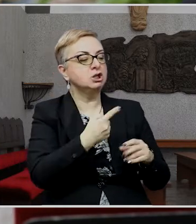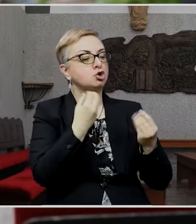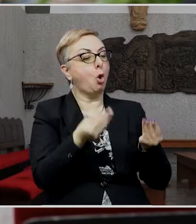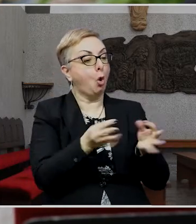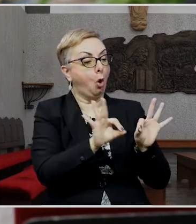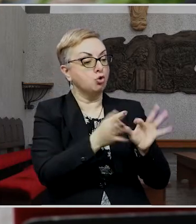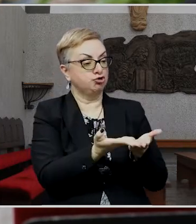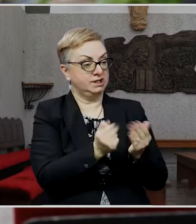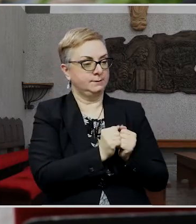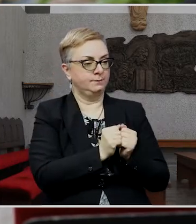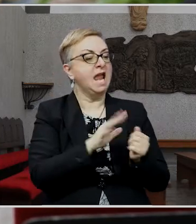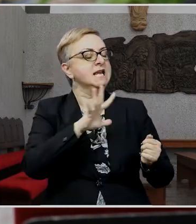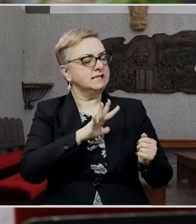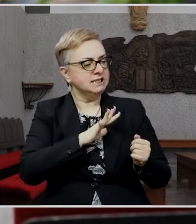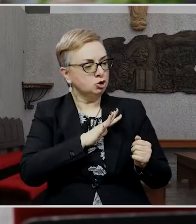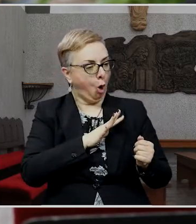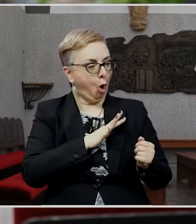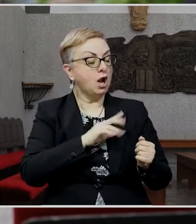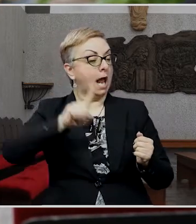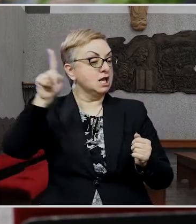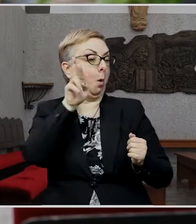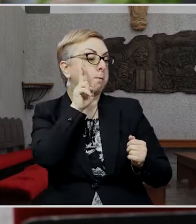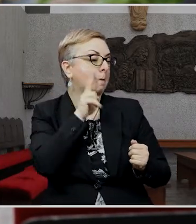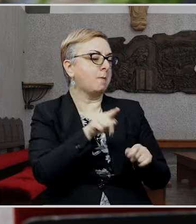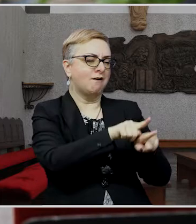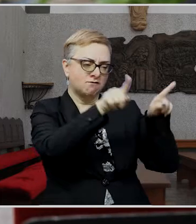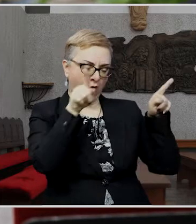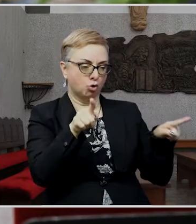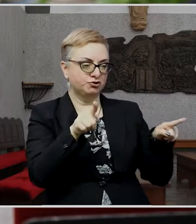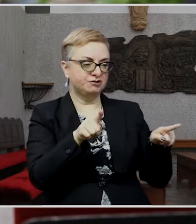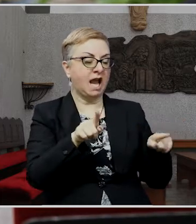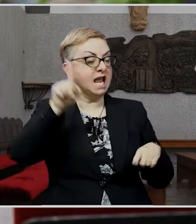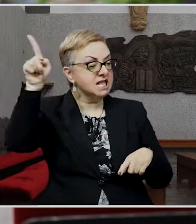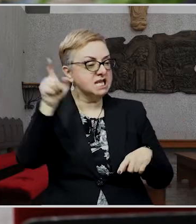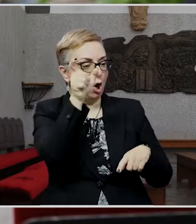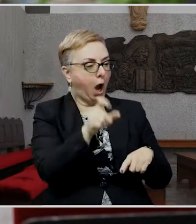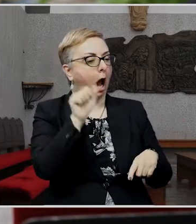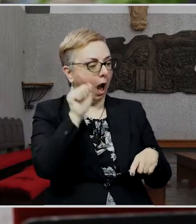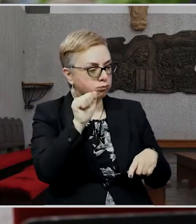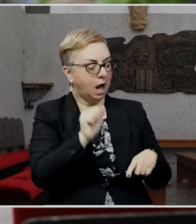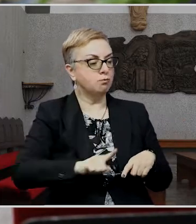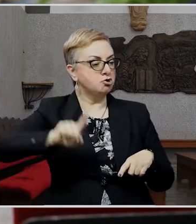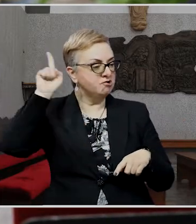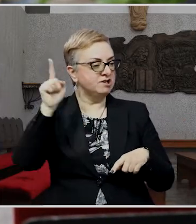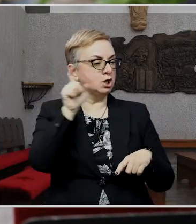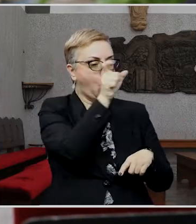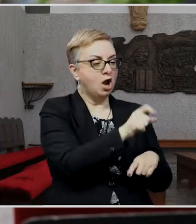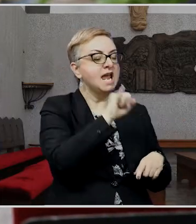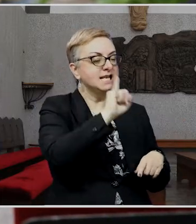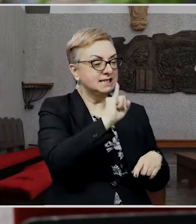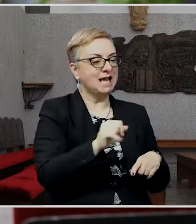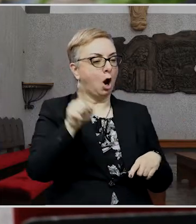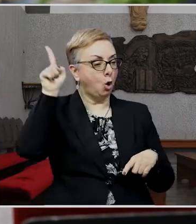signore invio dei vostri padri il dio di abramo il dio di isacco e il dio di